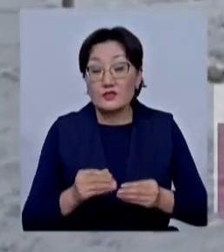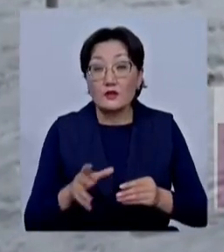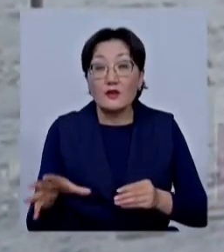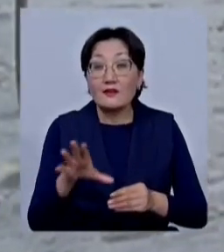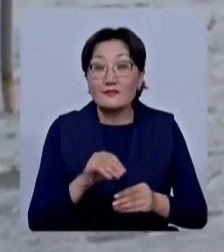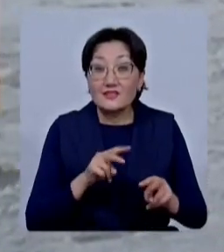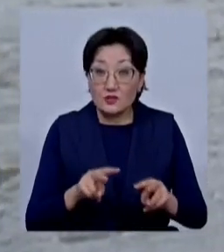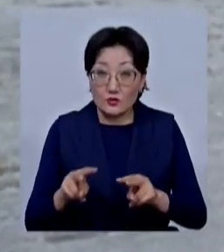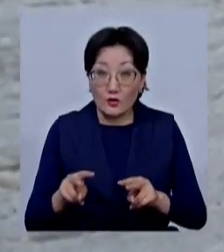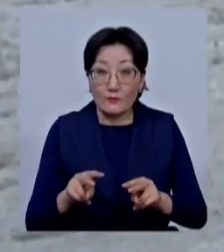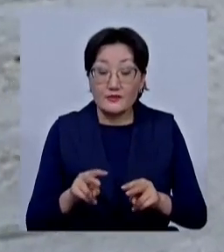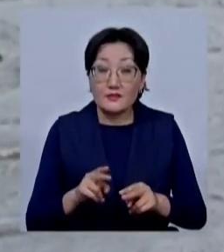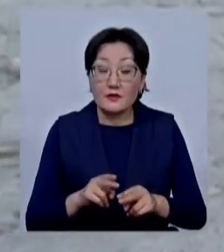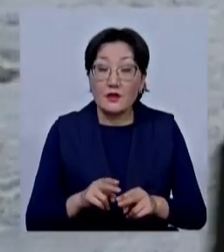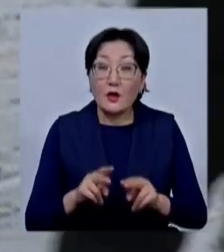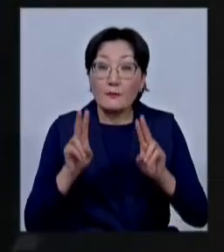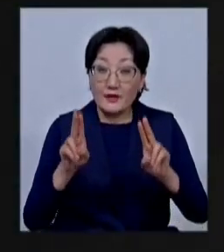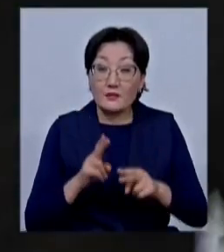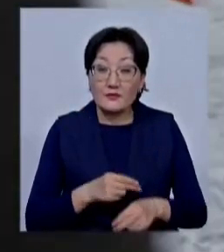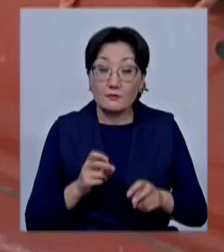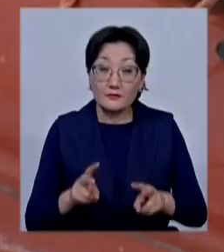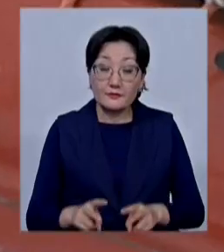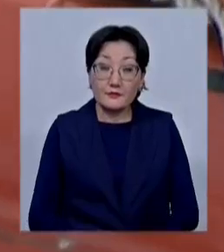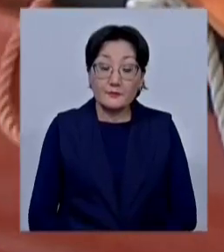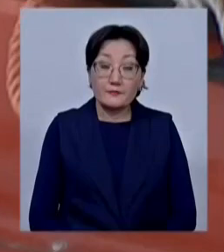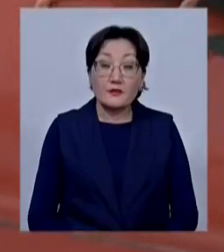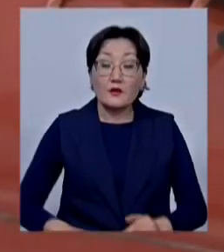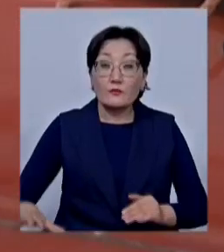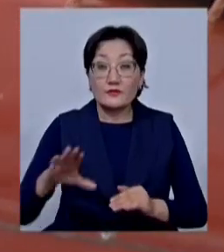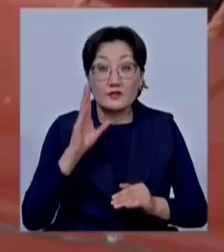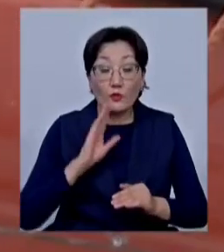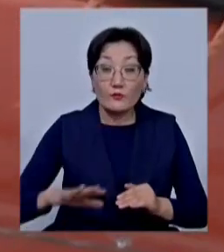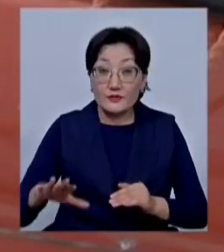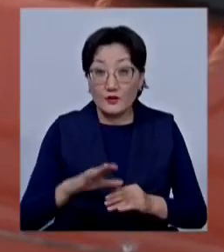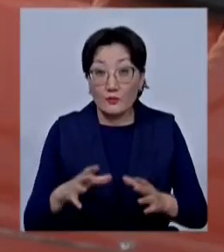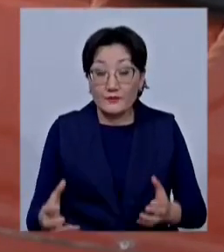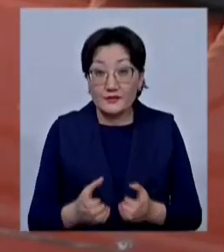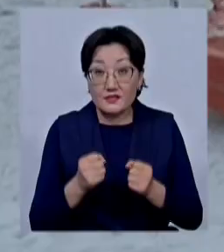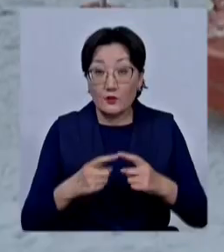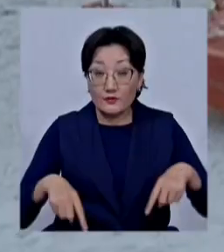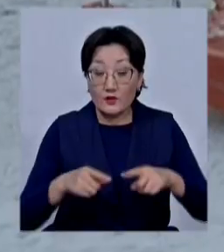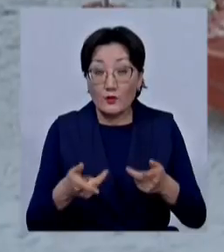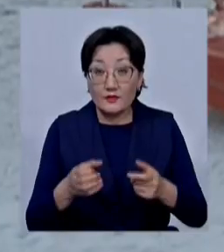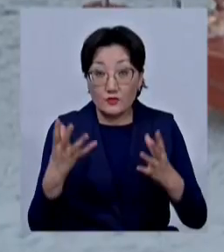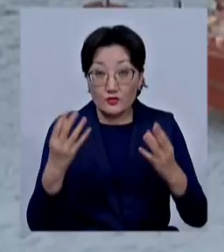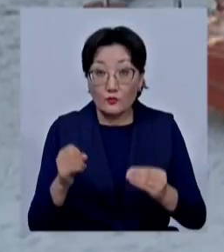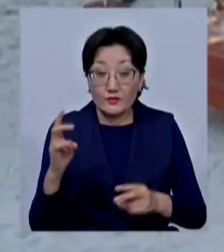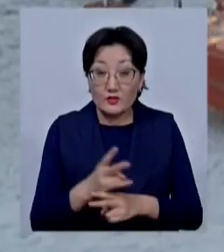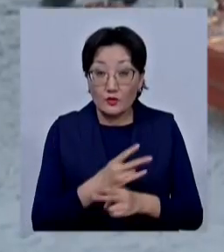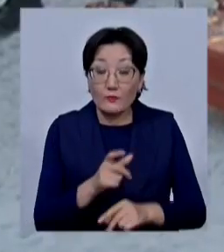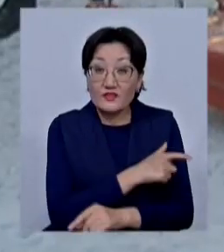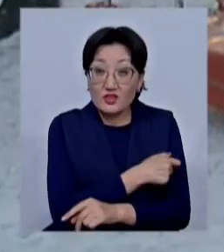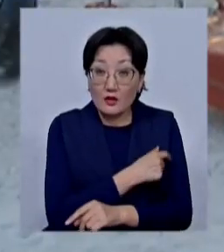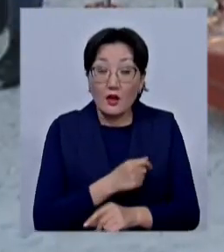не все соблюдают меры безопасности. На берегу озера находится спасательная станция, где днем и ночью